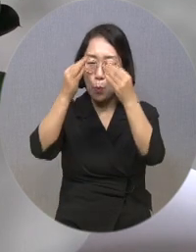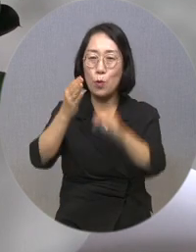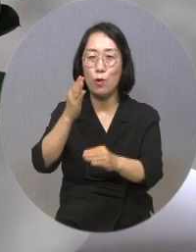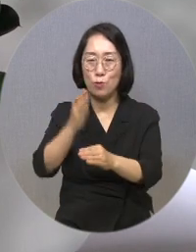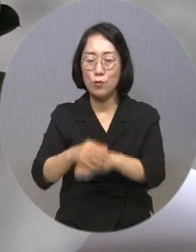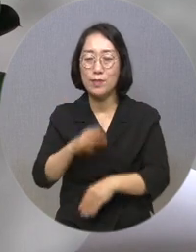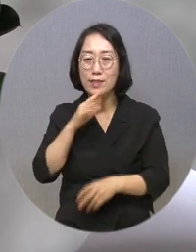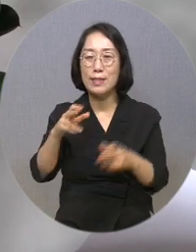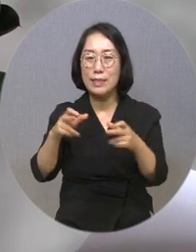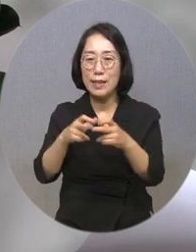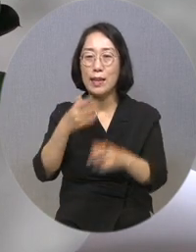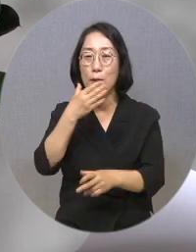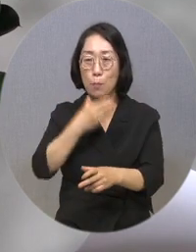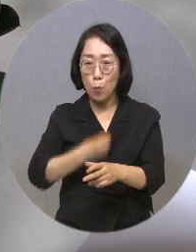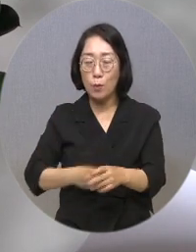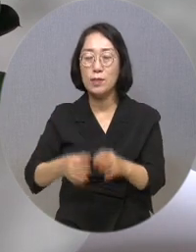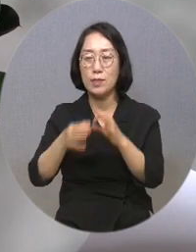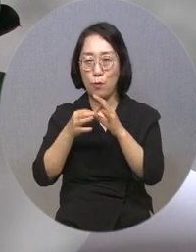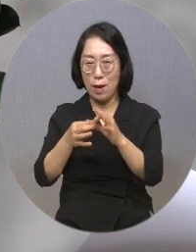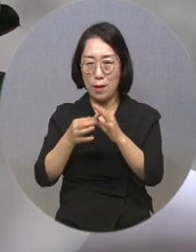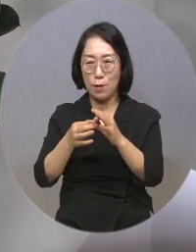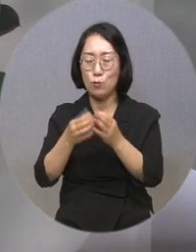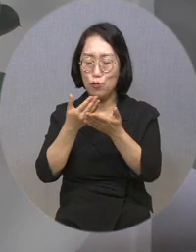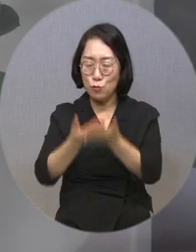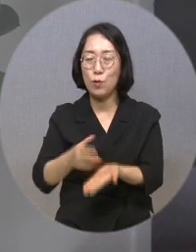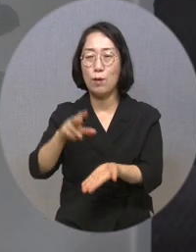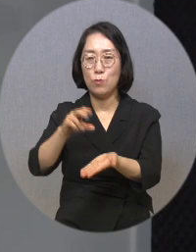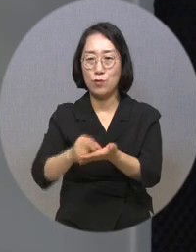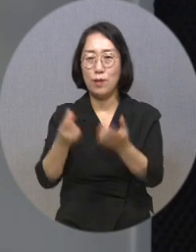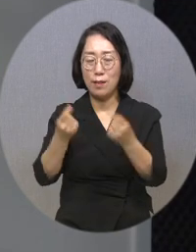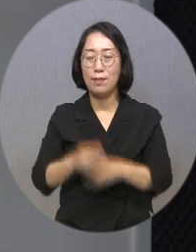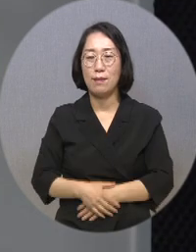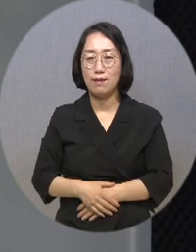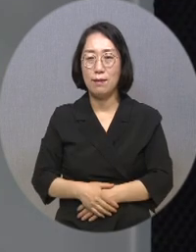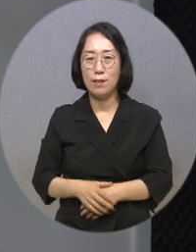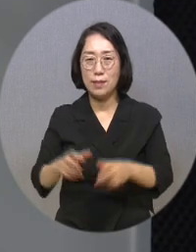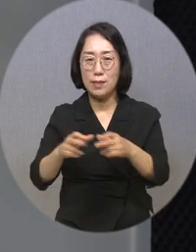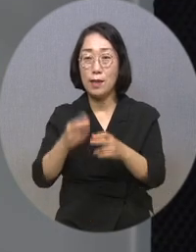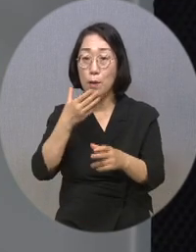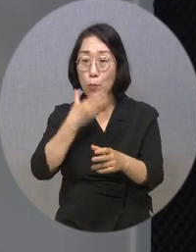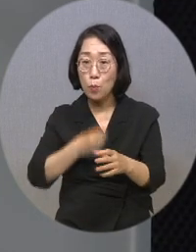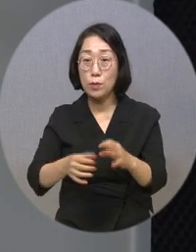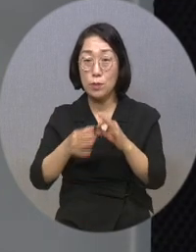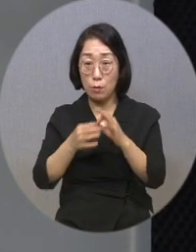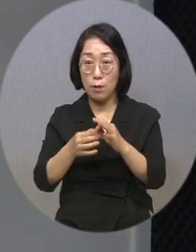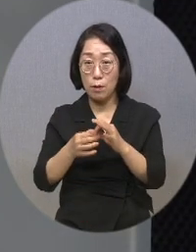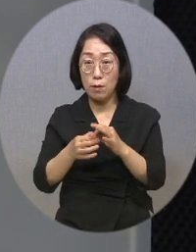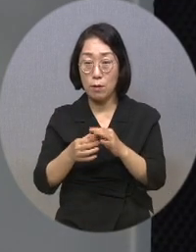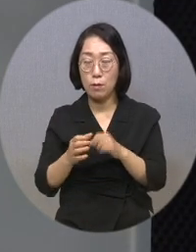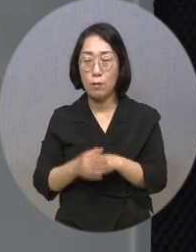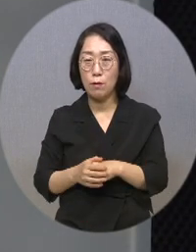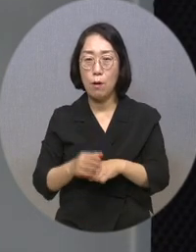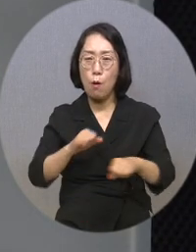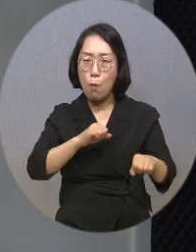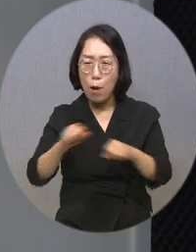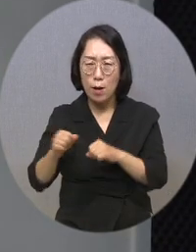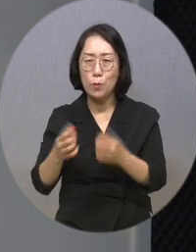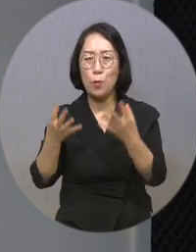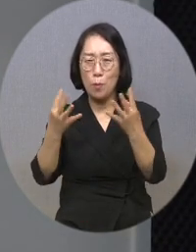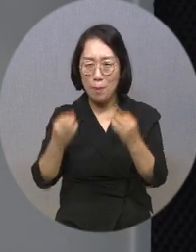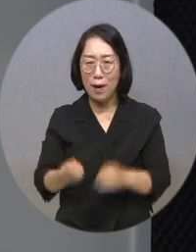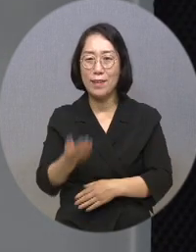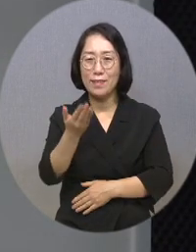진정한 장애인 복지의 완성이라고 볼 수 있는 것이죠. 아, 네, 근데 진짜 장애인 복지를 위해서 너무 많은 일을 되게 많이 진짜 하신 것